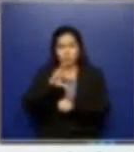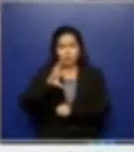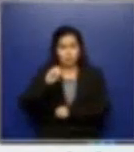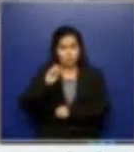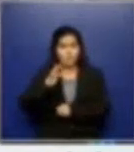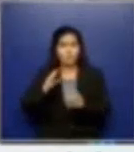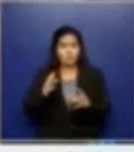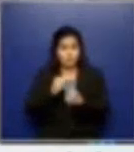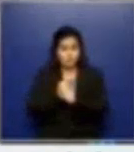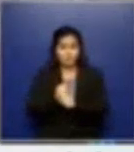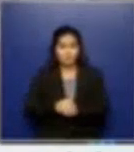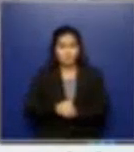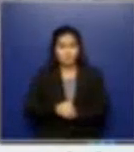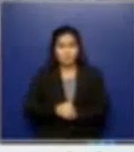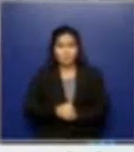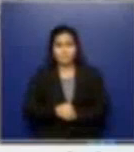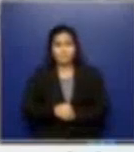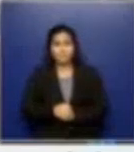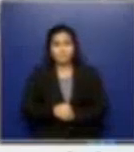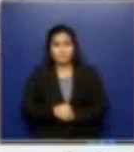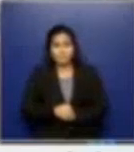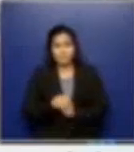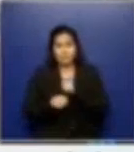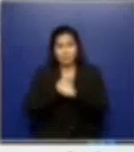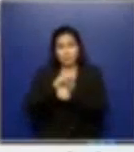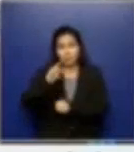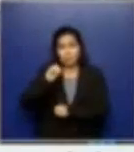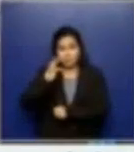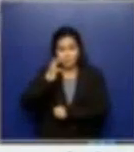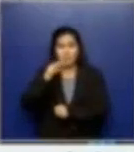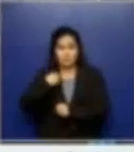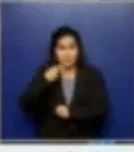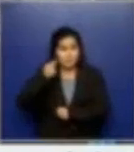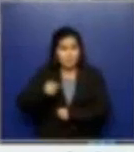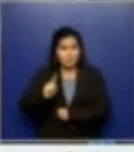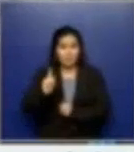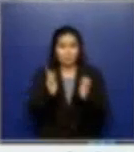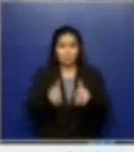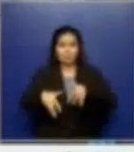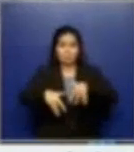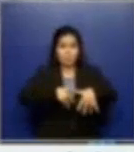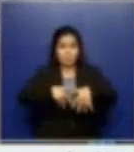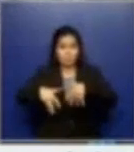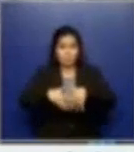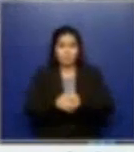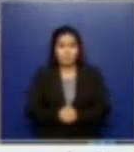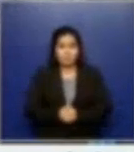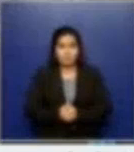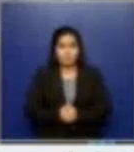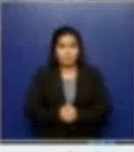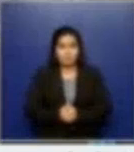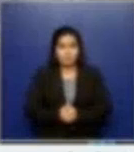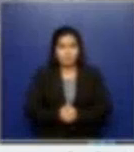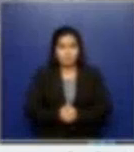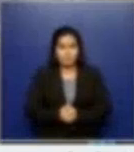ปี64สิ่งซึ่งกำลังจะเกิดขึ้นและเกิดแน่นอนก็คือชาวบ้านก็จะไ